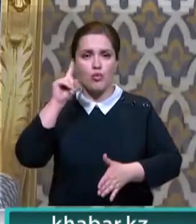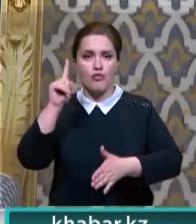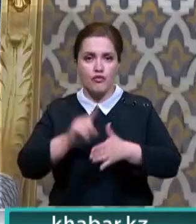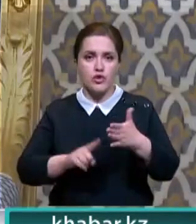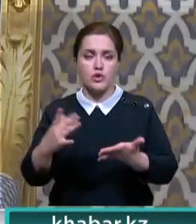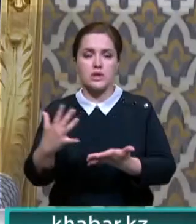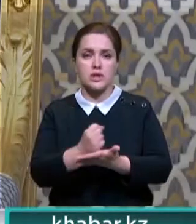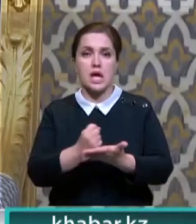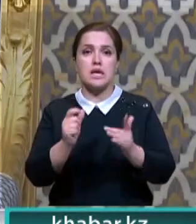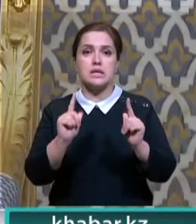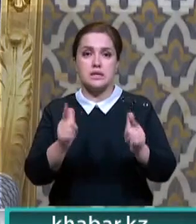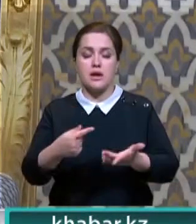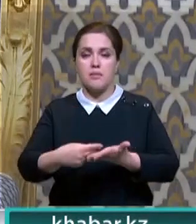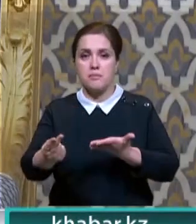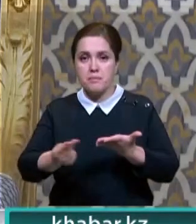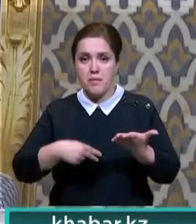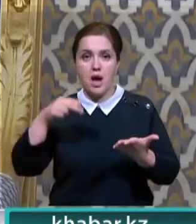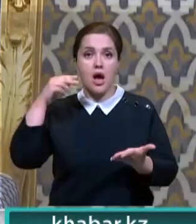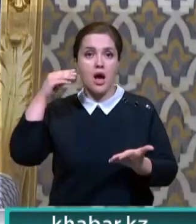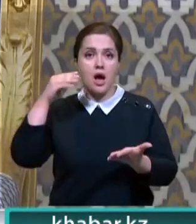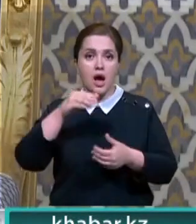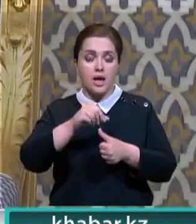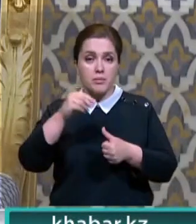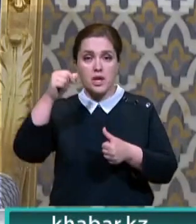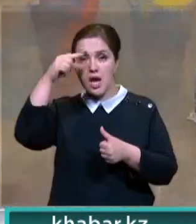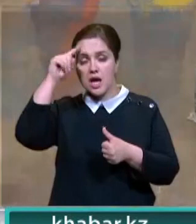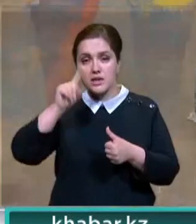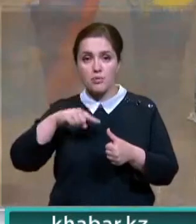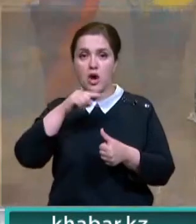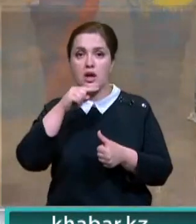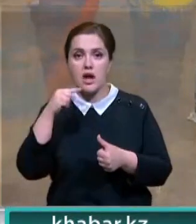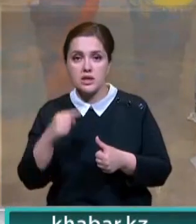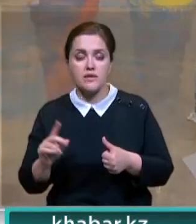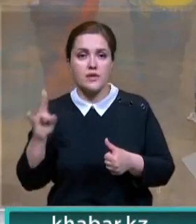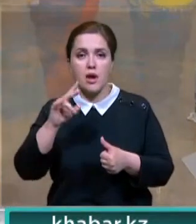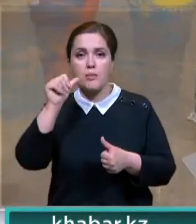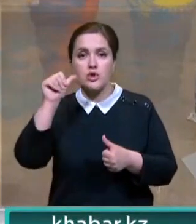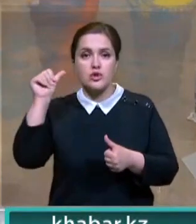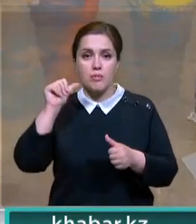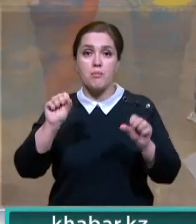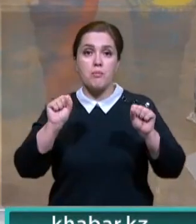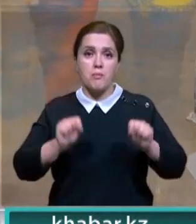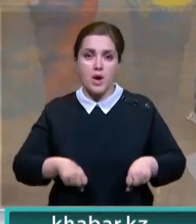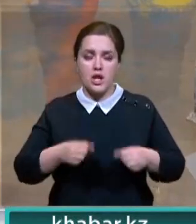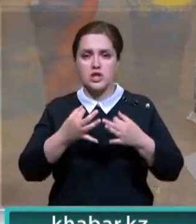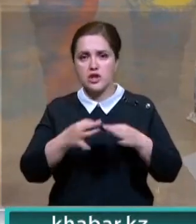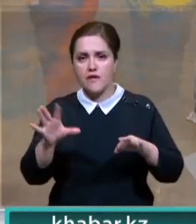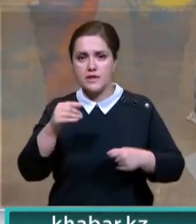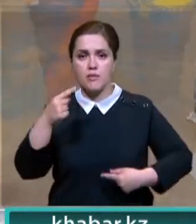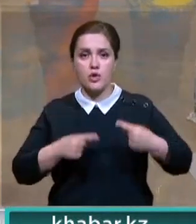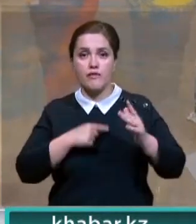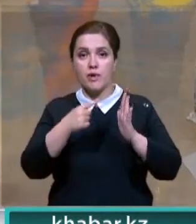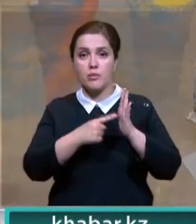что достигнутое соглашение между лидерами Армении, Азербайджана и России в ноябре прошлого года позволит разрешить